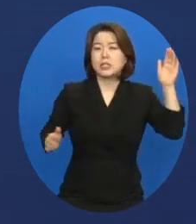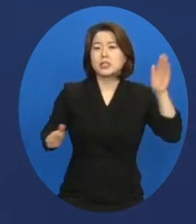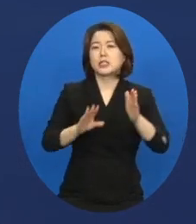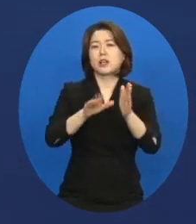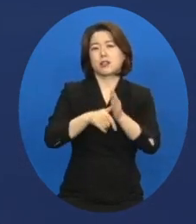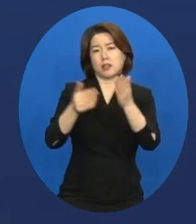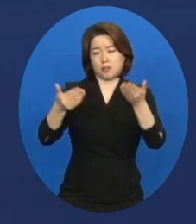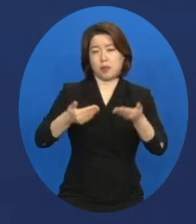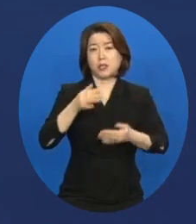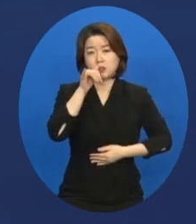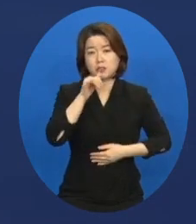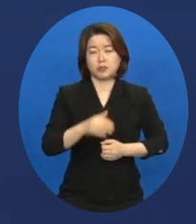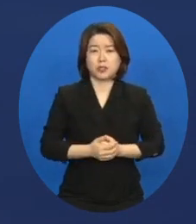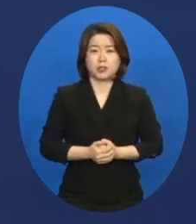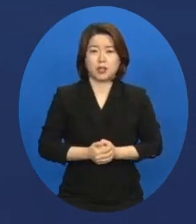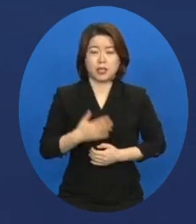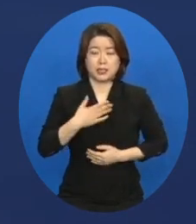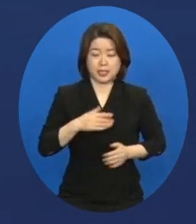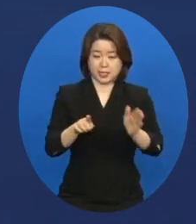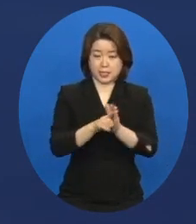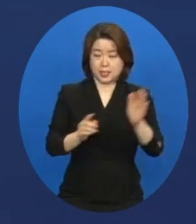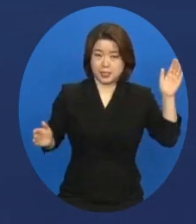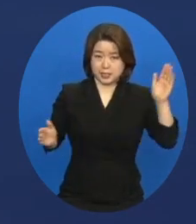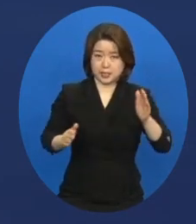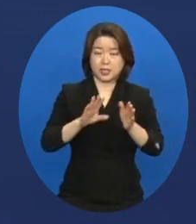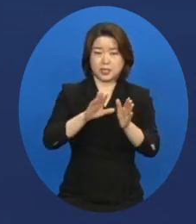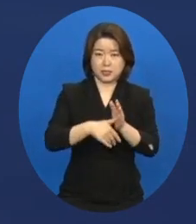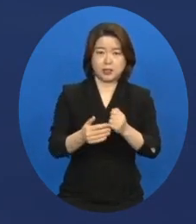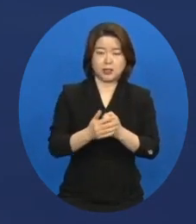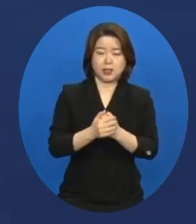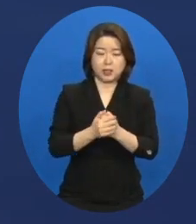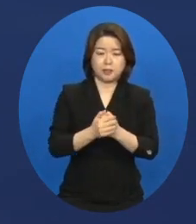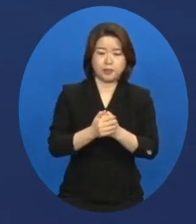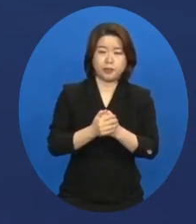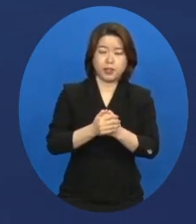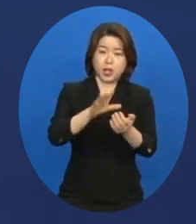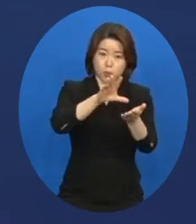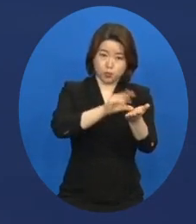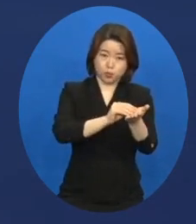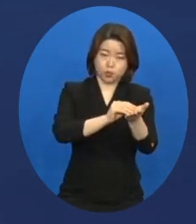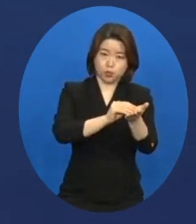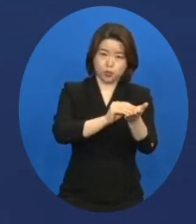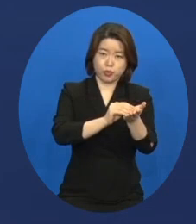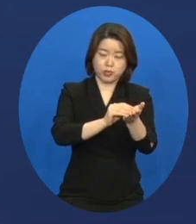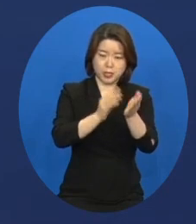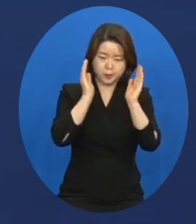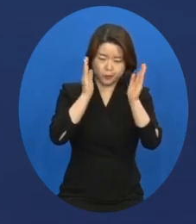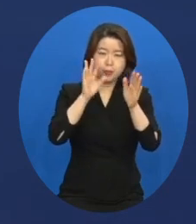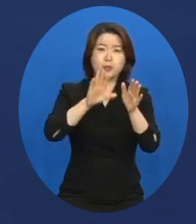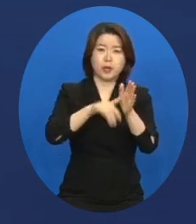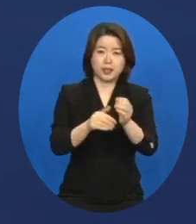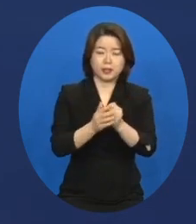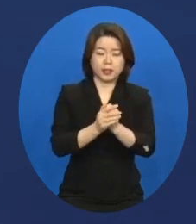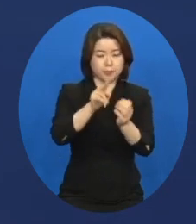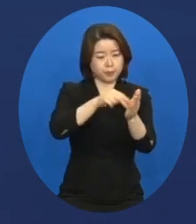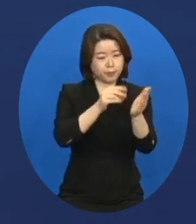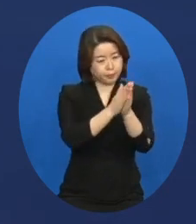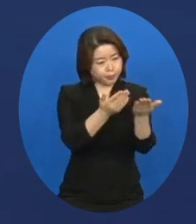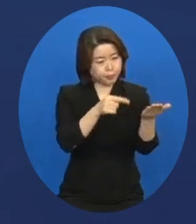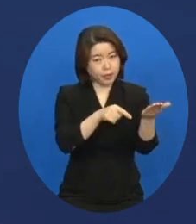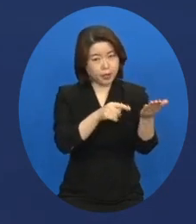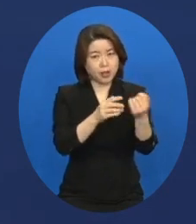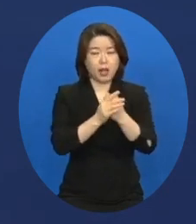받았습니다. 제가 신학교 다닐 때 학기 말 과제 레포트를 쓰는데 도서관에서 한국